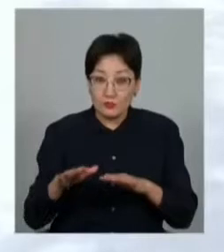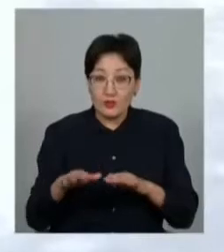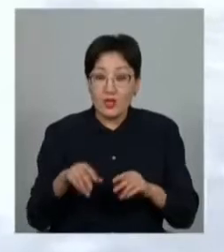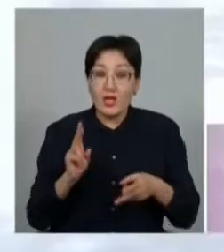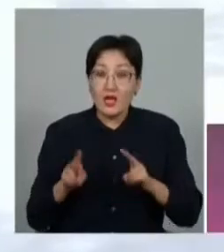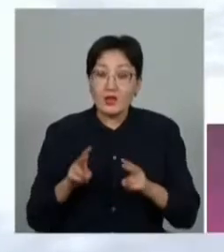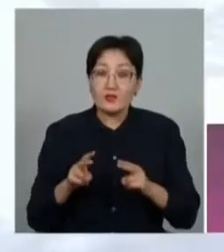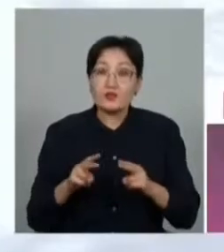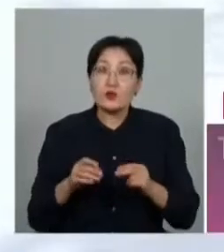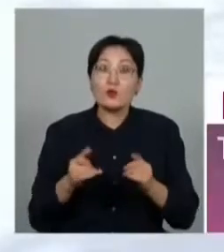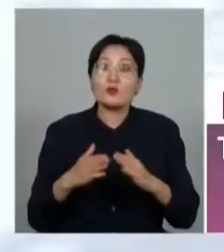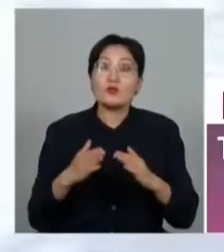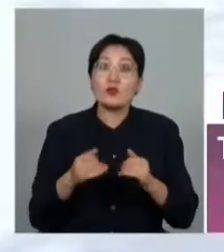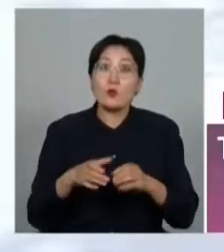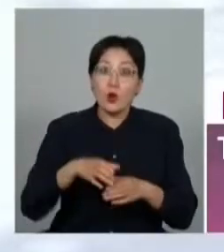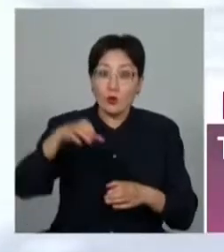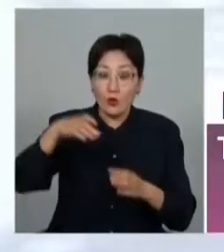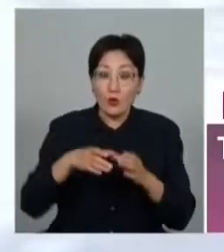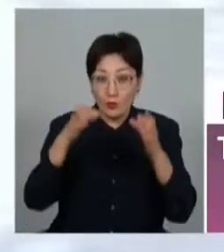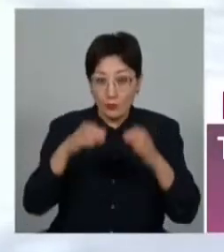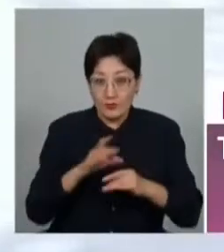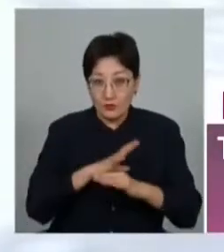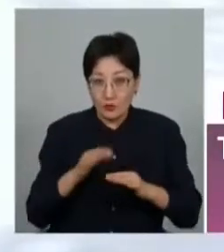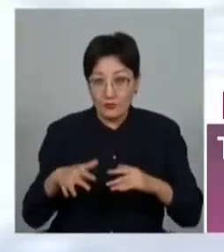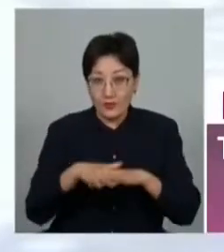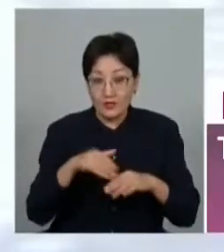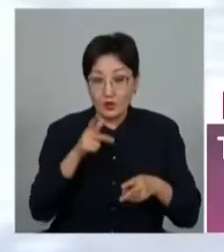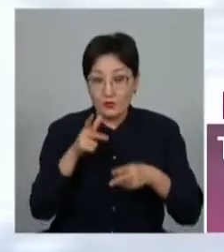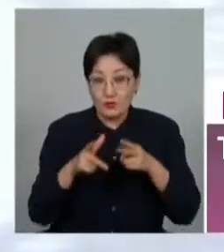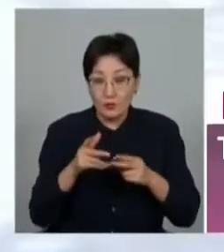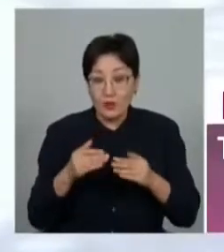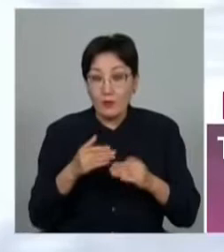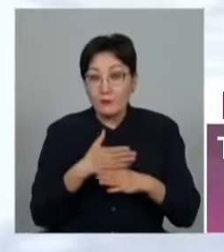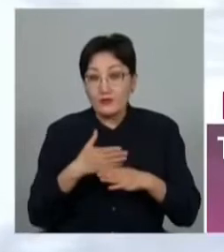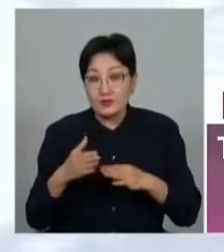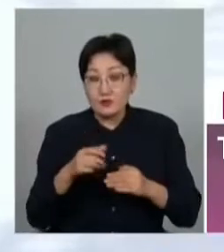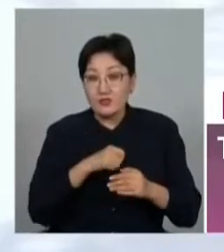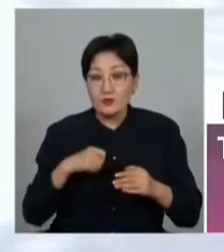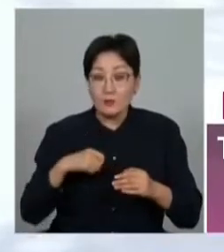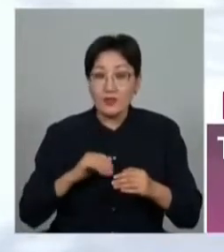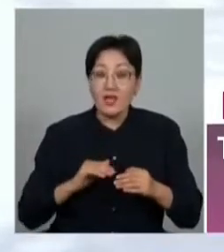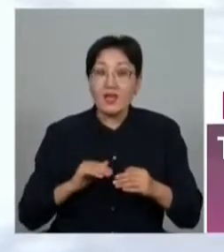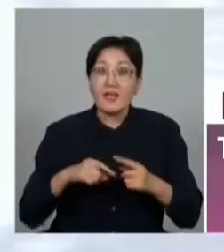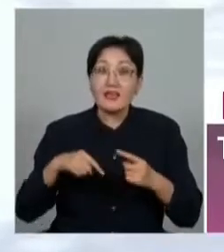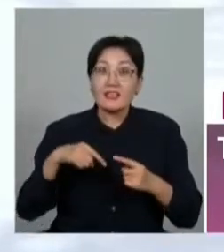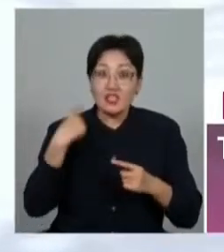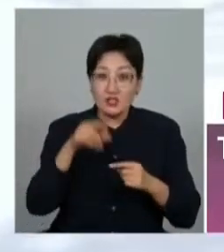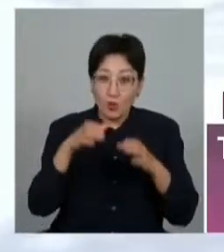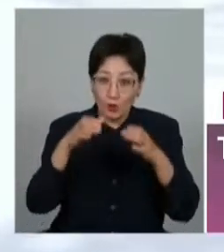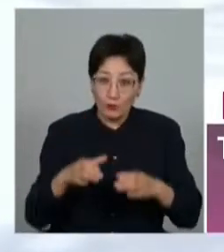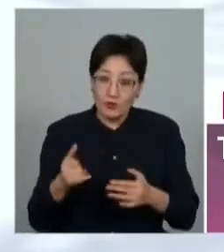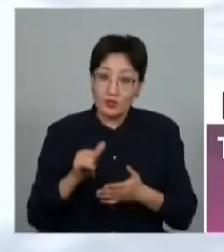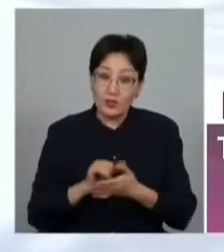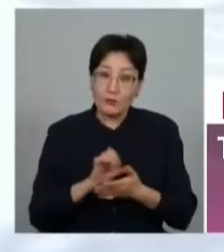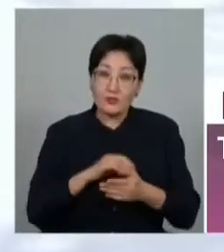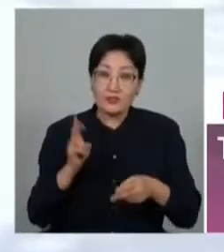үйге арналған түтін шығатын құбырдың болмағанын жеткізді. Тұрғындар шағымданған соң ғана барып, өздеріне жеке құбыр орнатқан көрінеді. Сонымен